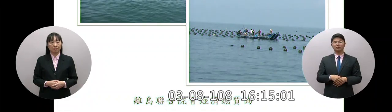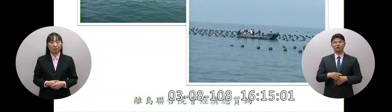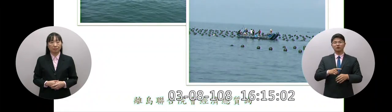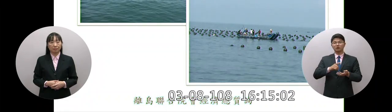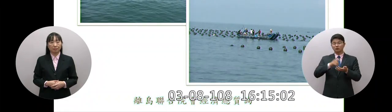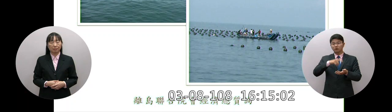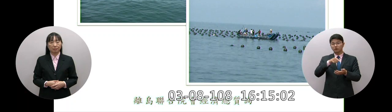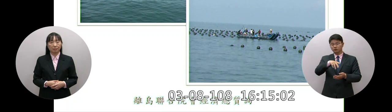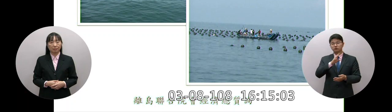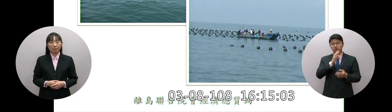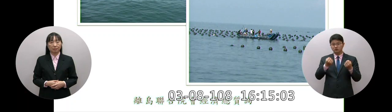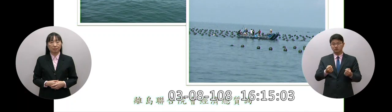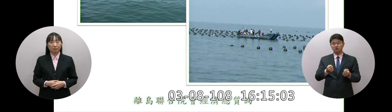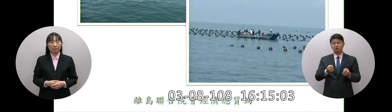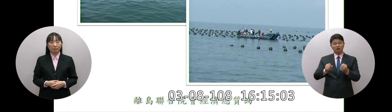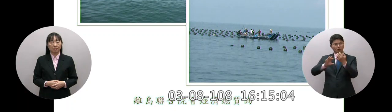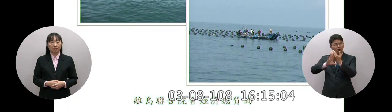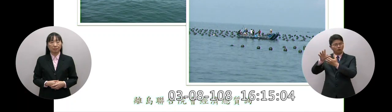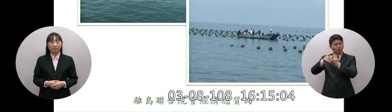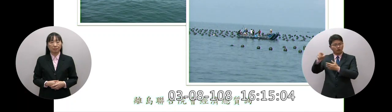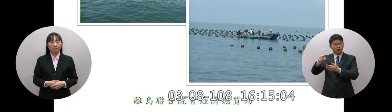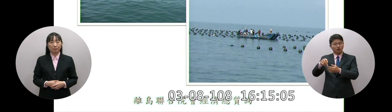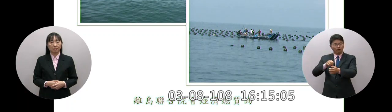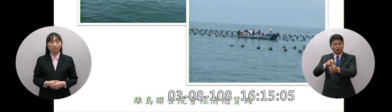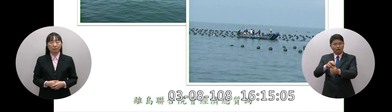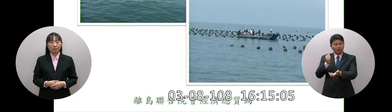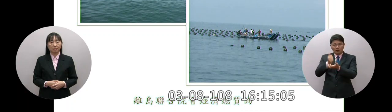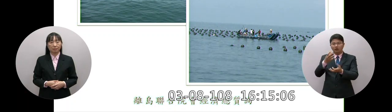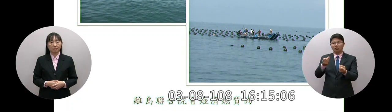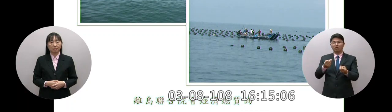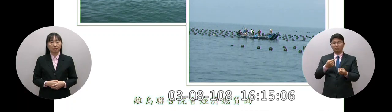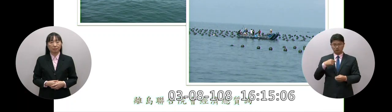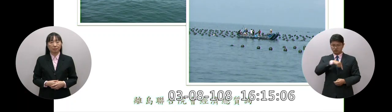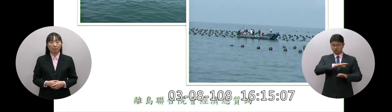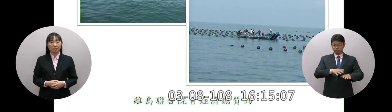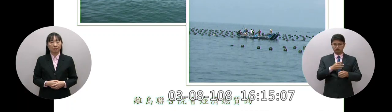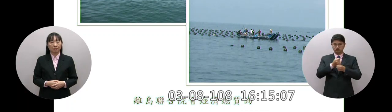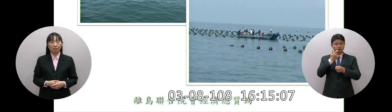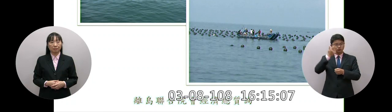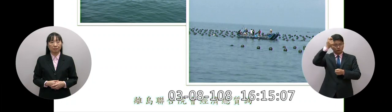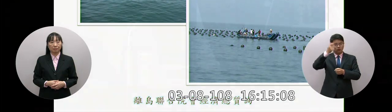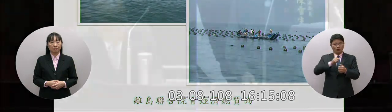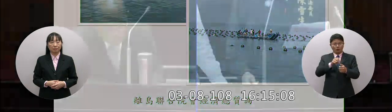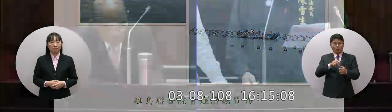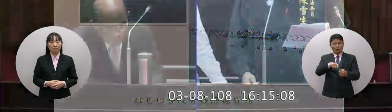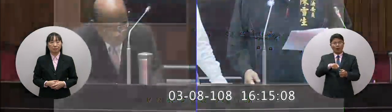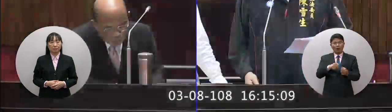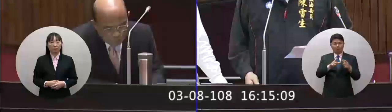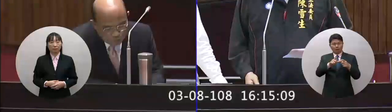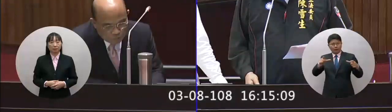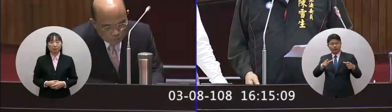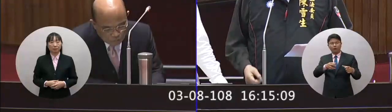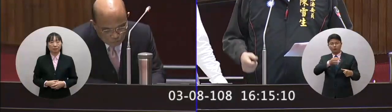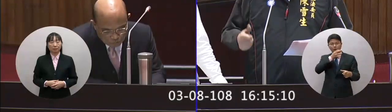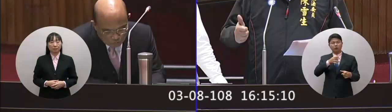龙虾的富裕在全世界没有成功的案例啊，在我们马祖啊，目前龙虾已经养到蛮大了哈。还